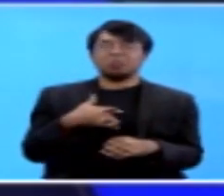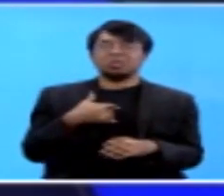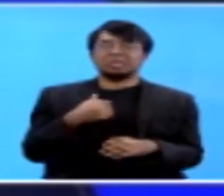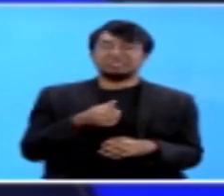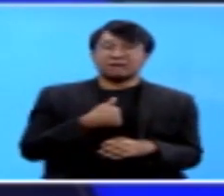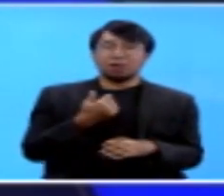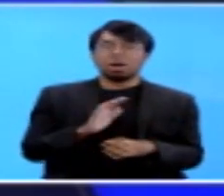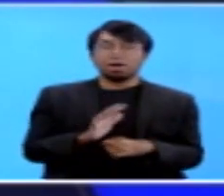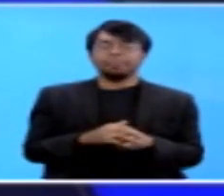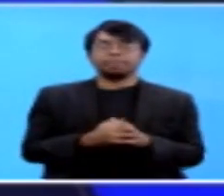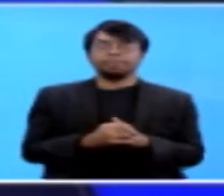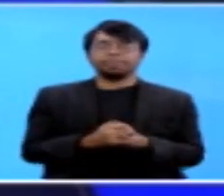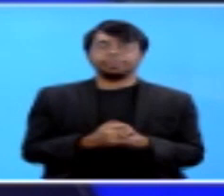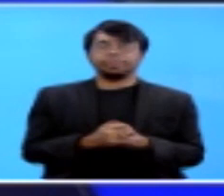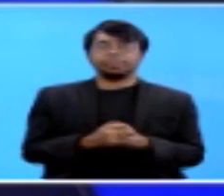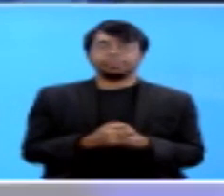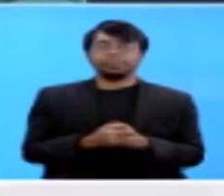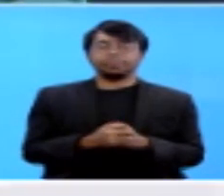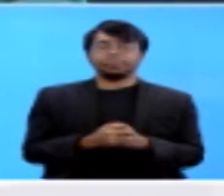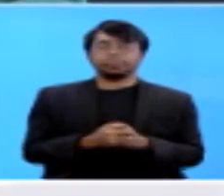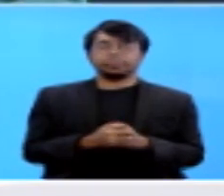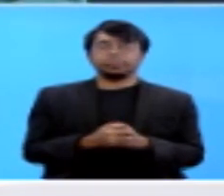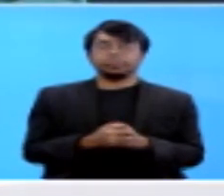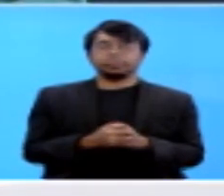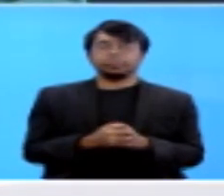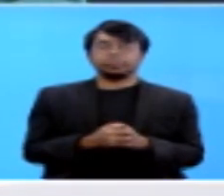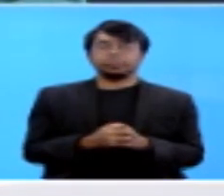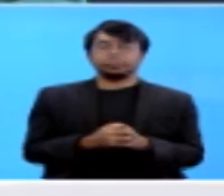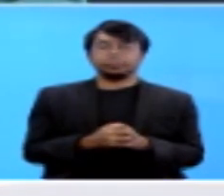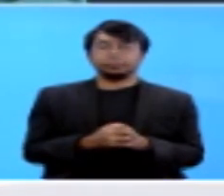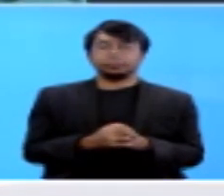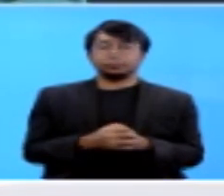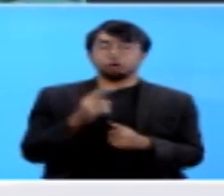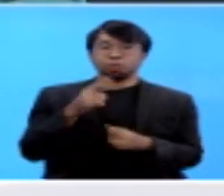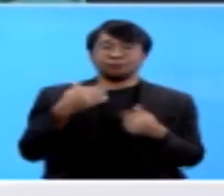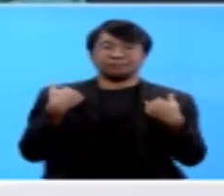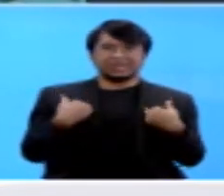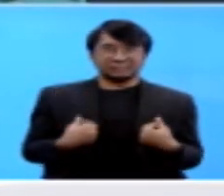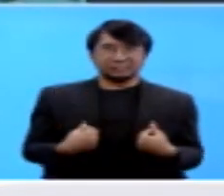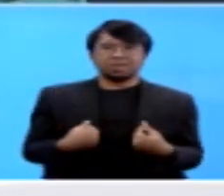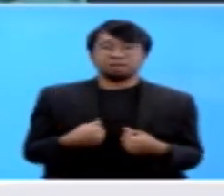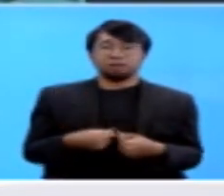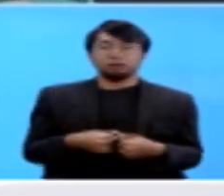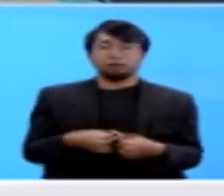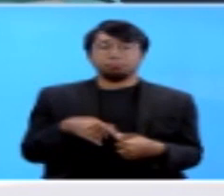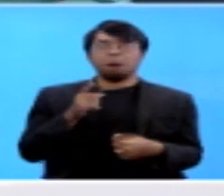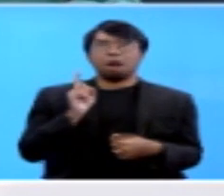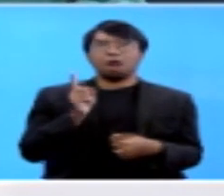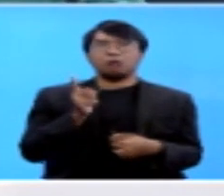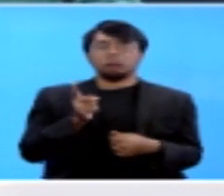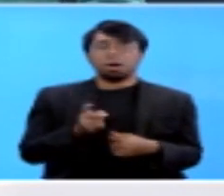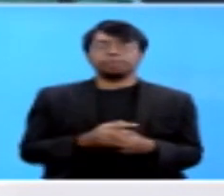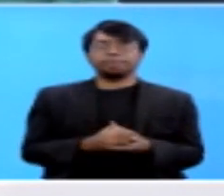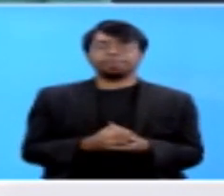siswa ini? Sebenarnya sanksi fisik justru bagian dari apa bahaya justru, artinya. Itu